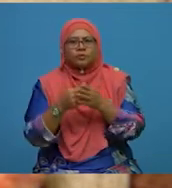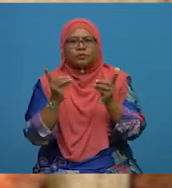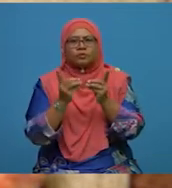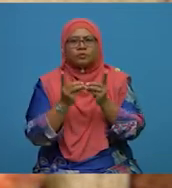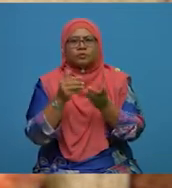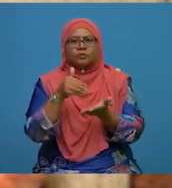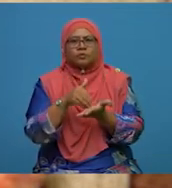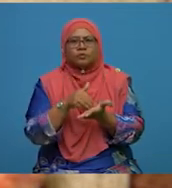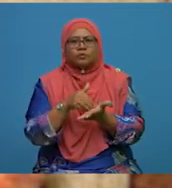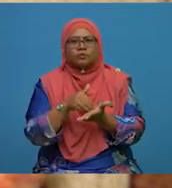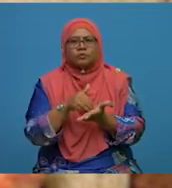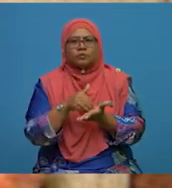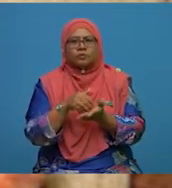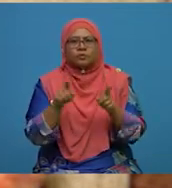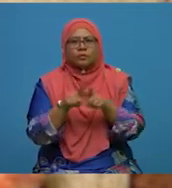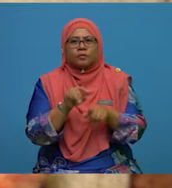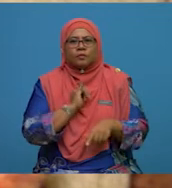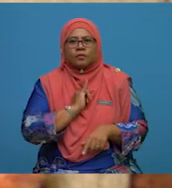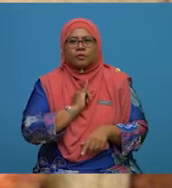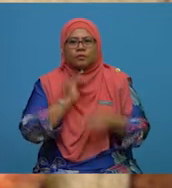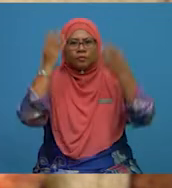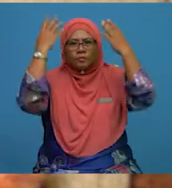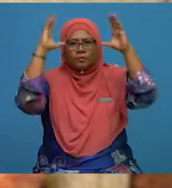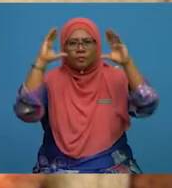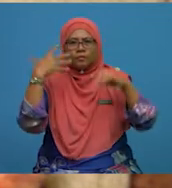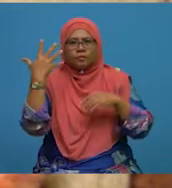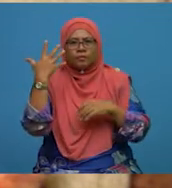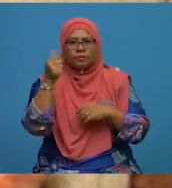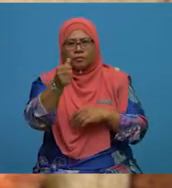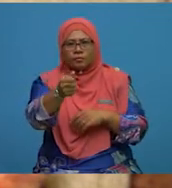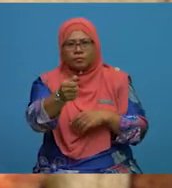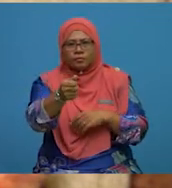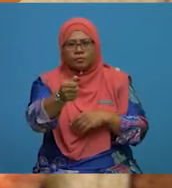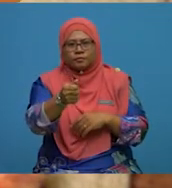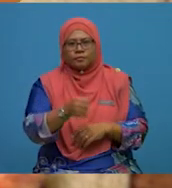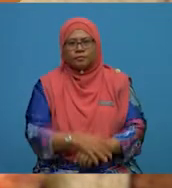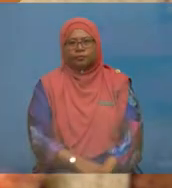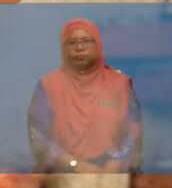Sehingga kita berjumpa lagi bersama saya, Cikgu Sejarah Anda.